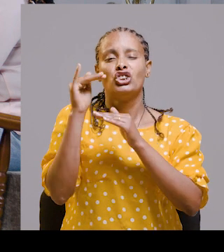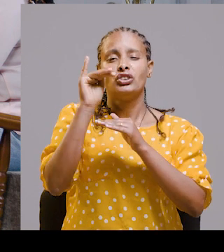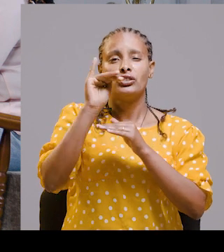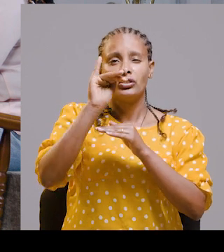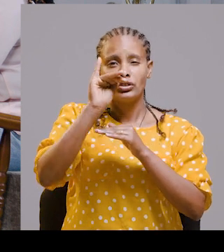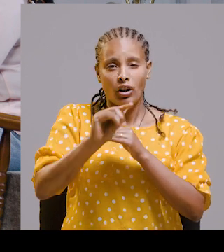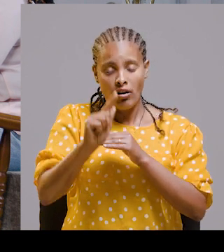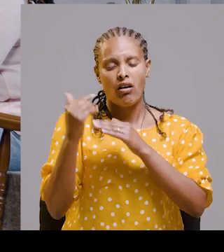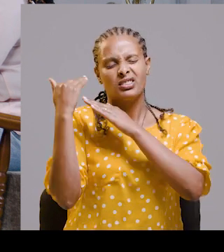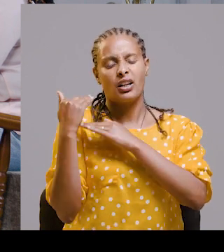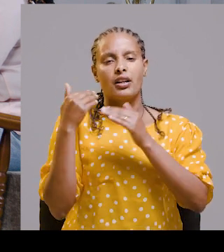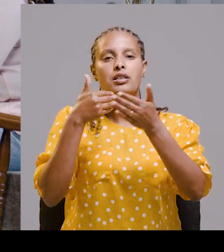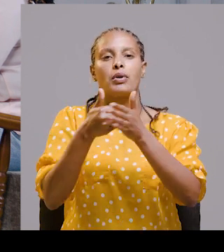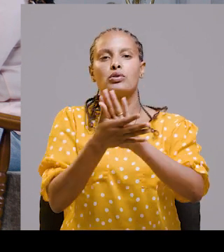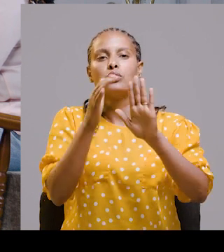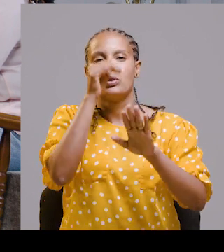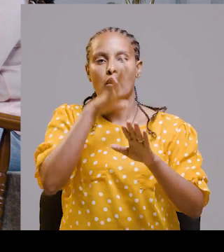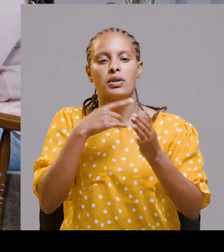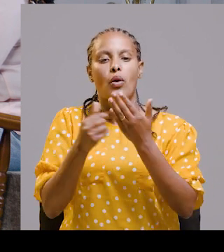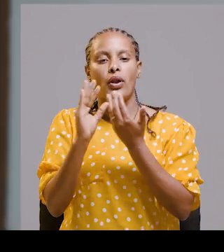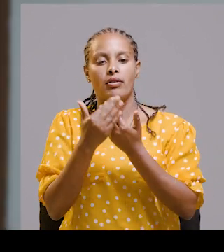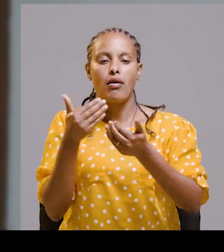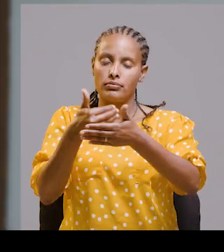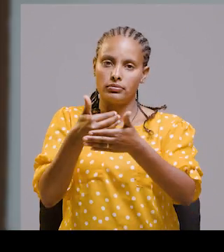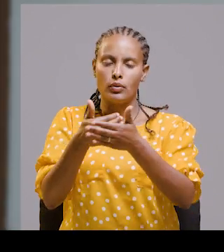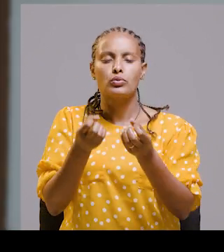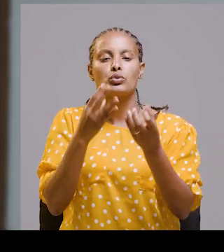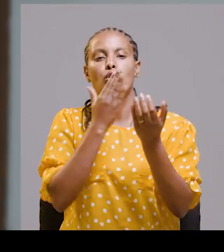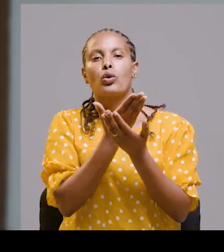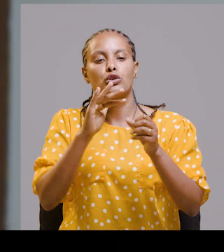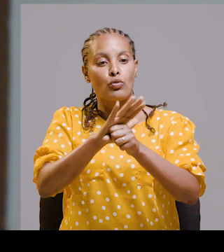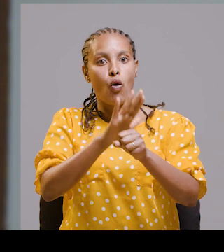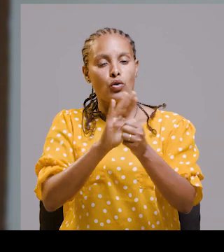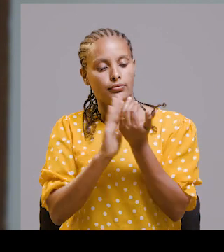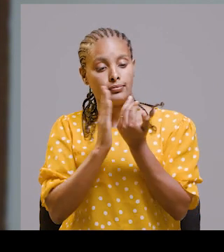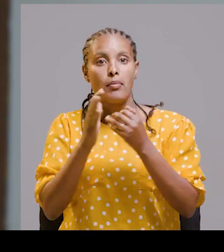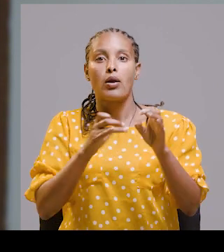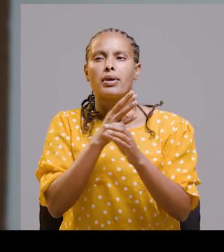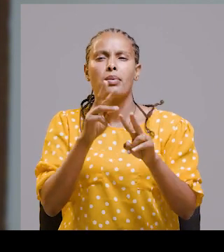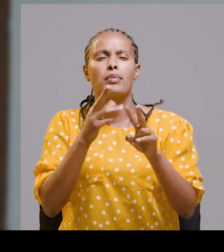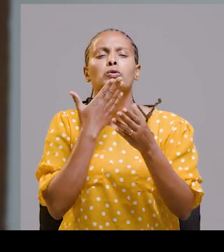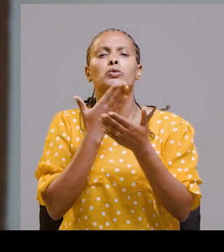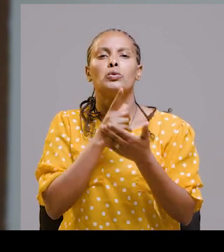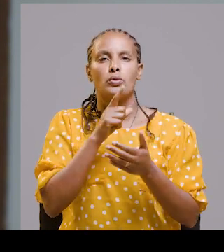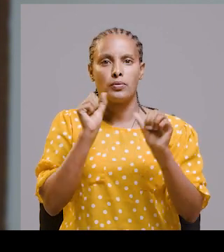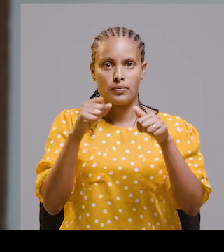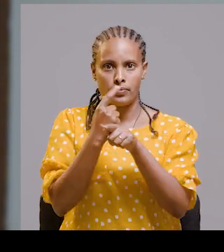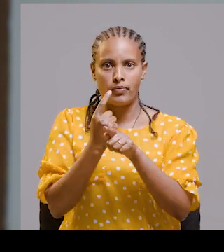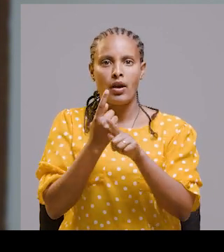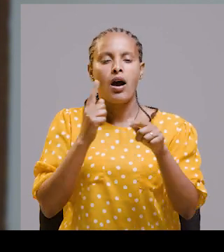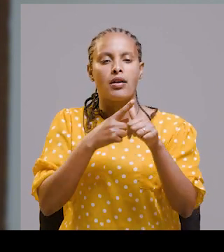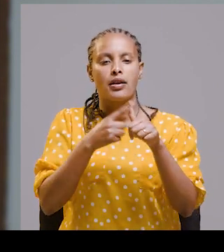ትሮማታይዝድ የሆኑ ወይም ደግሞ ጫና የደረሰባቸው ሰዎችን በዛ መልክ አፕሮች ማድረጉ ብዙ ነገሮቻቸው እንድሟሉ ማድረጉ